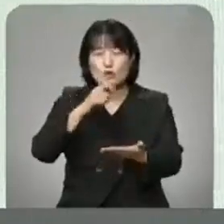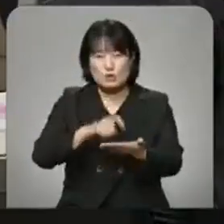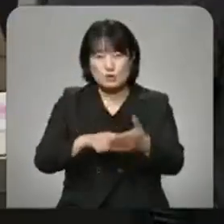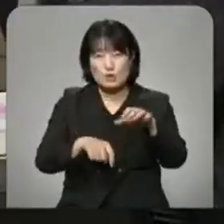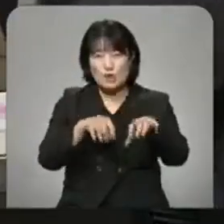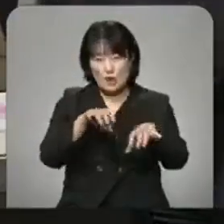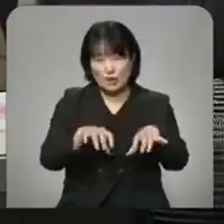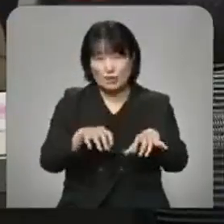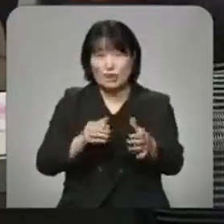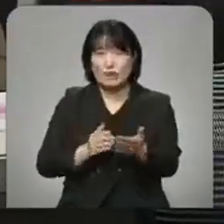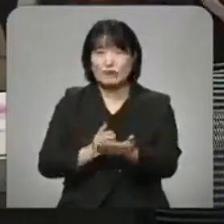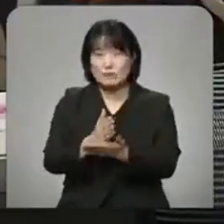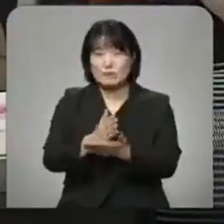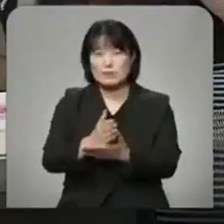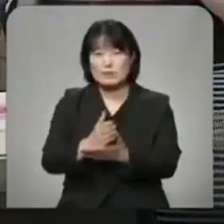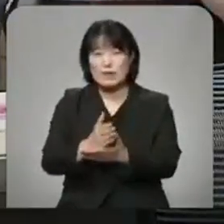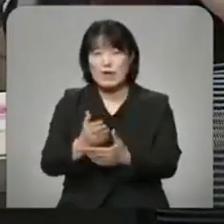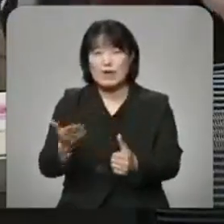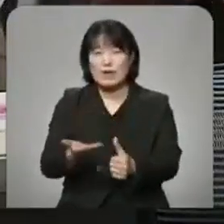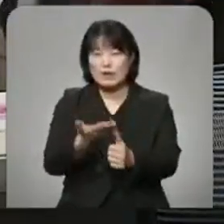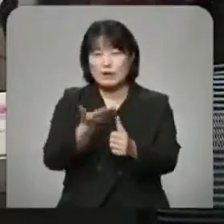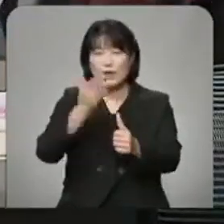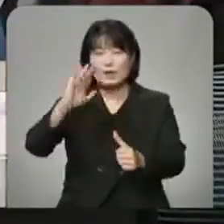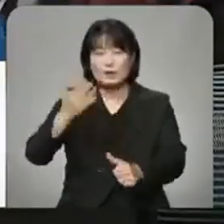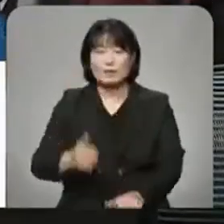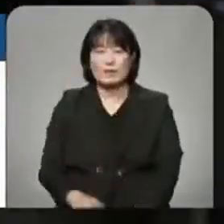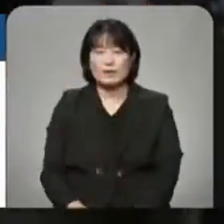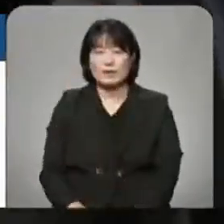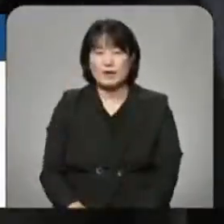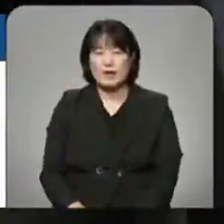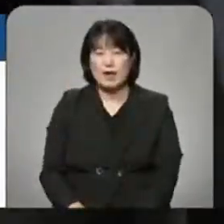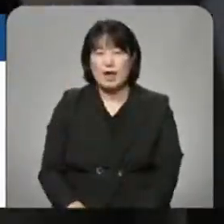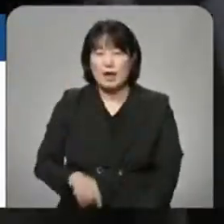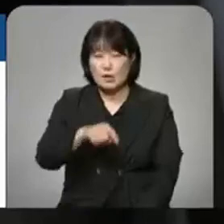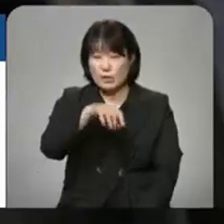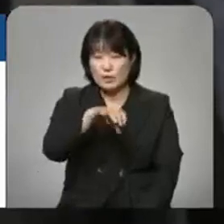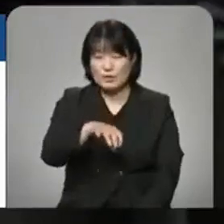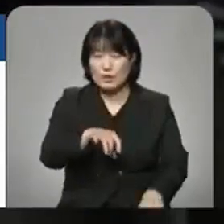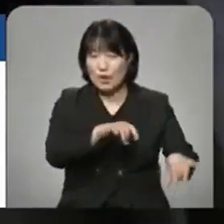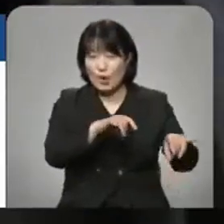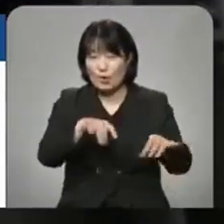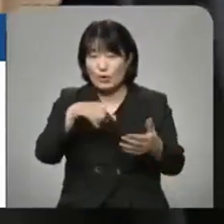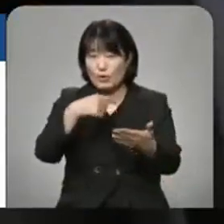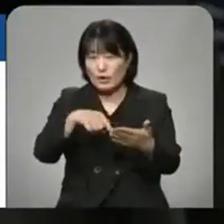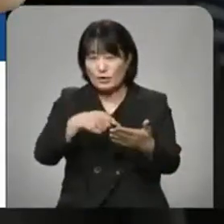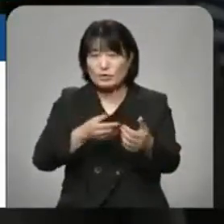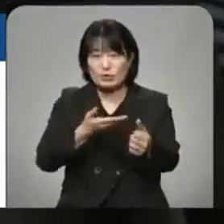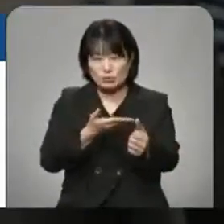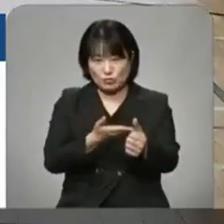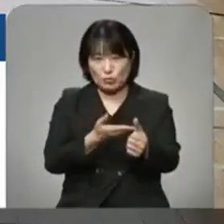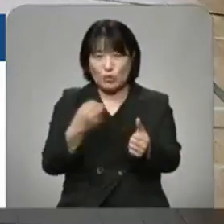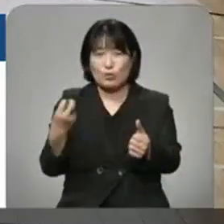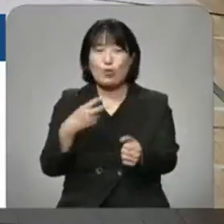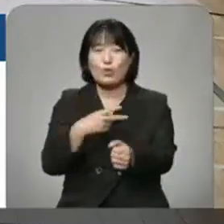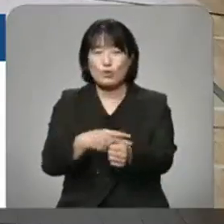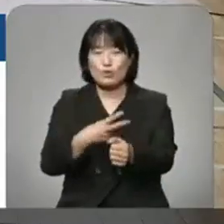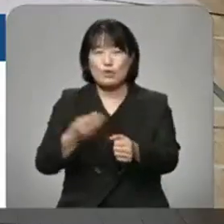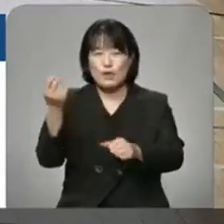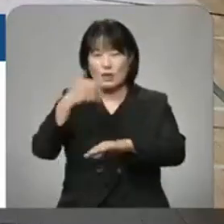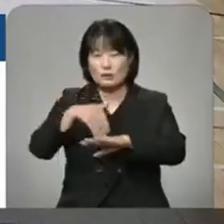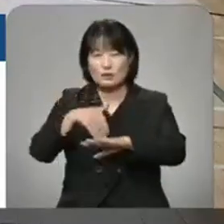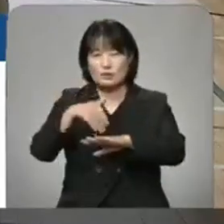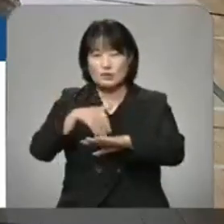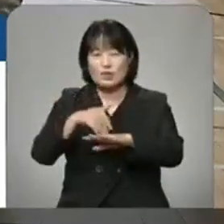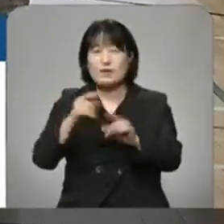강화도 기대됩니다. 국립특수교육원에서 원격 연수 등을 통해서 또는 이제 그 교사 연수 등을